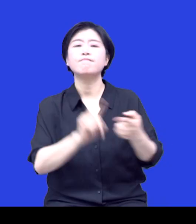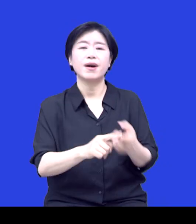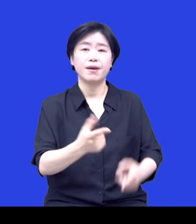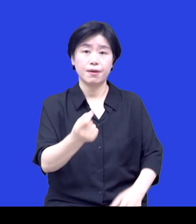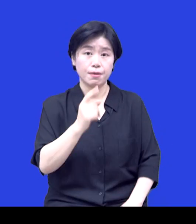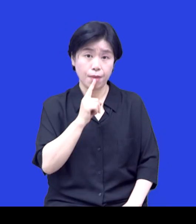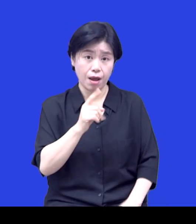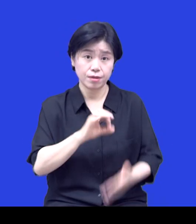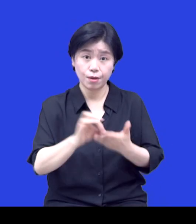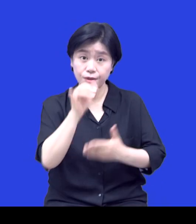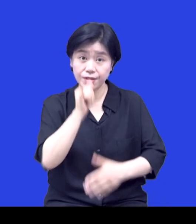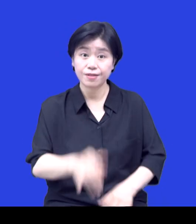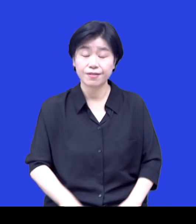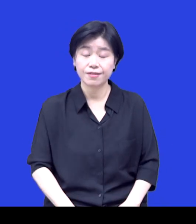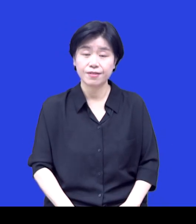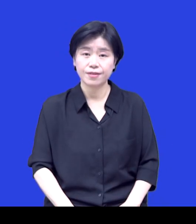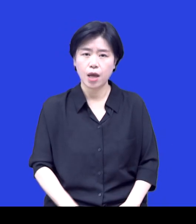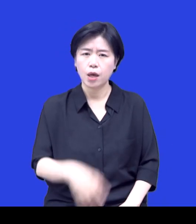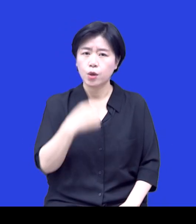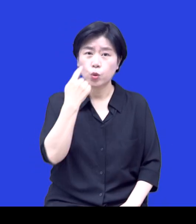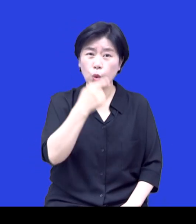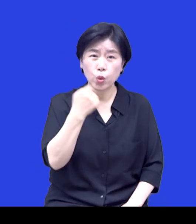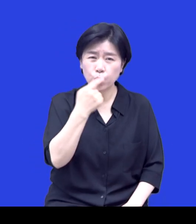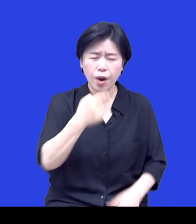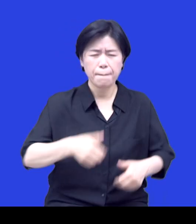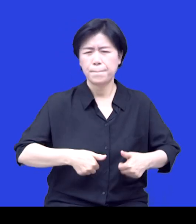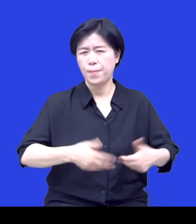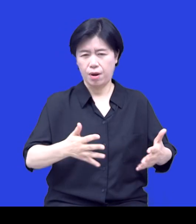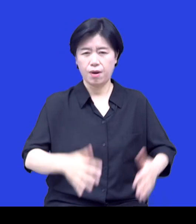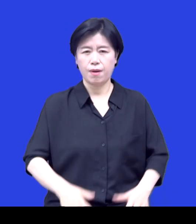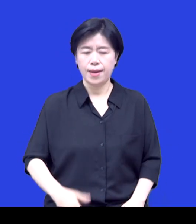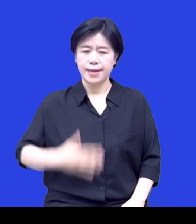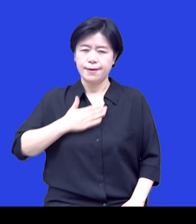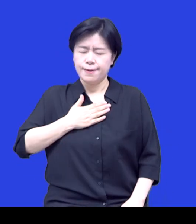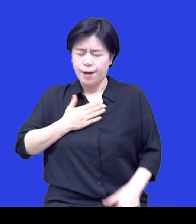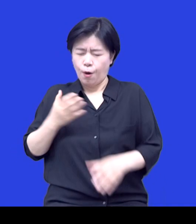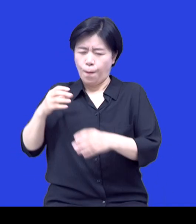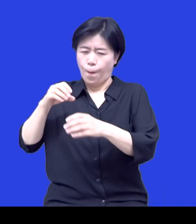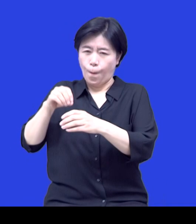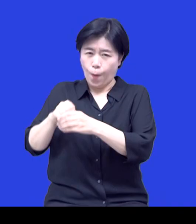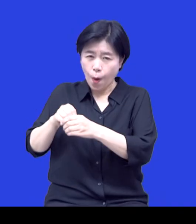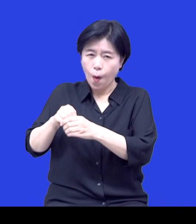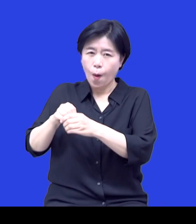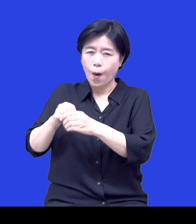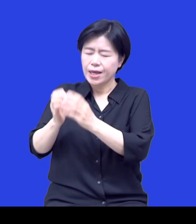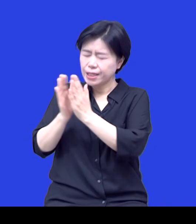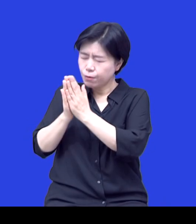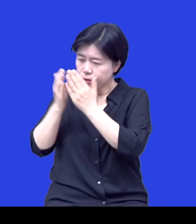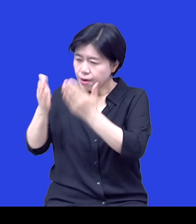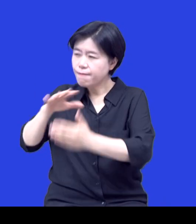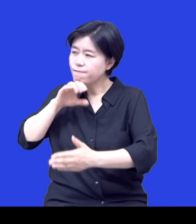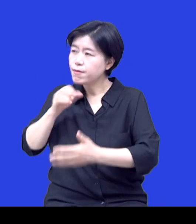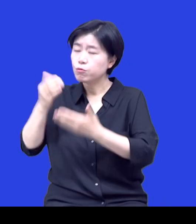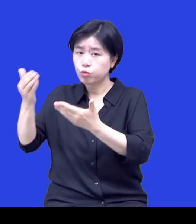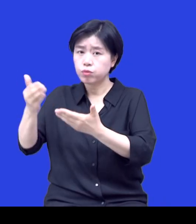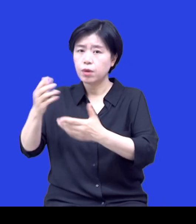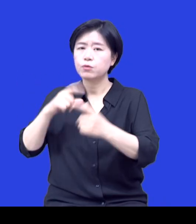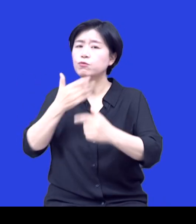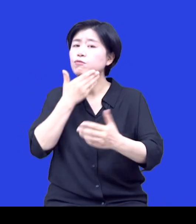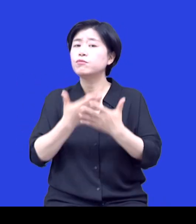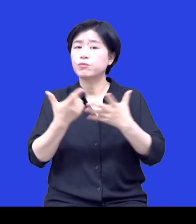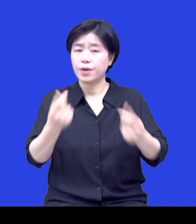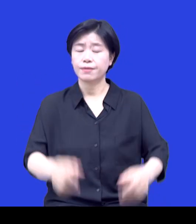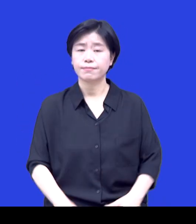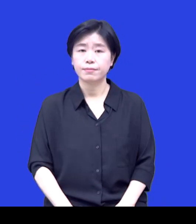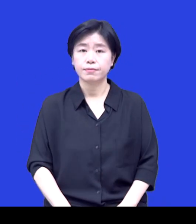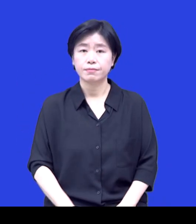하는 것보다 있는 그대로를 쏟아놓는 다윗의 예배가 중요한 것 같아요. 아, 그 시편 꼭 읽어봐야겠다는